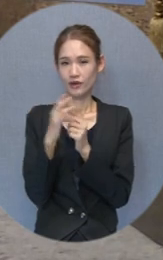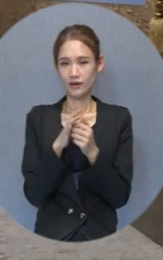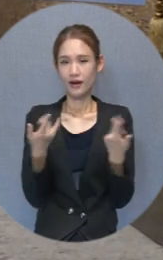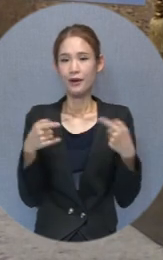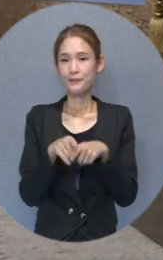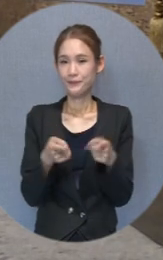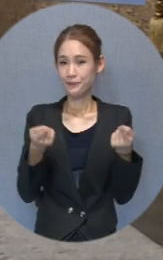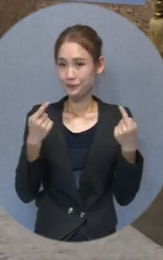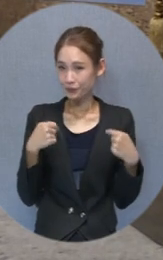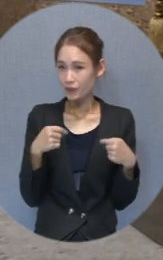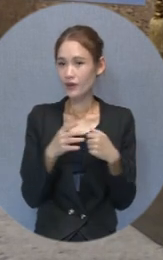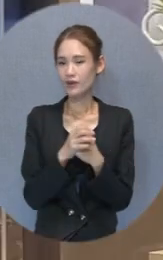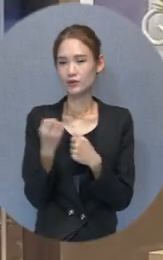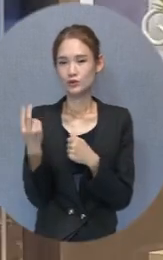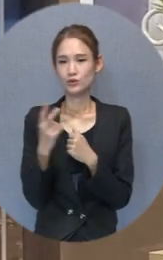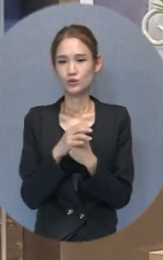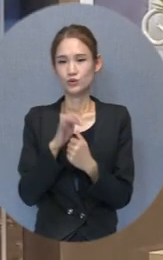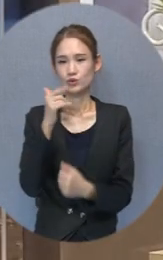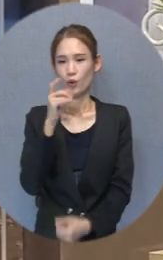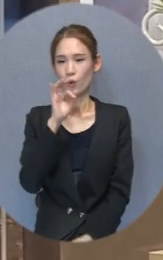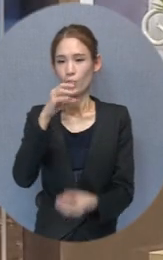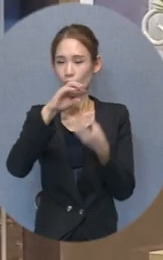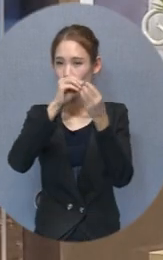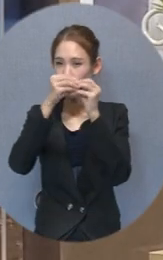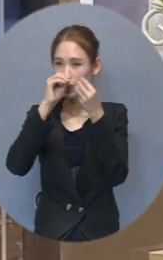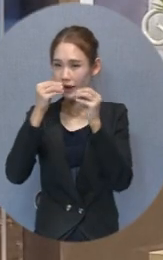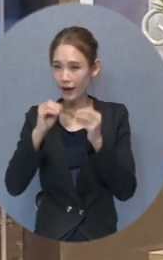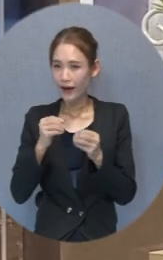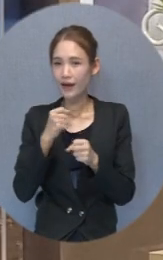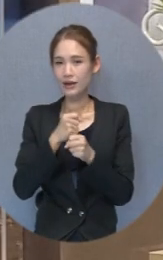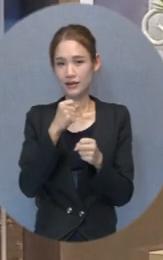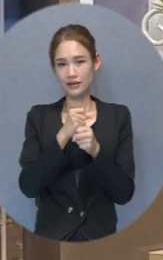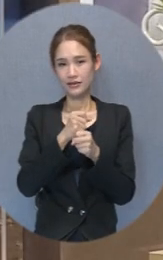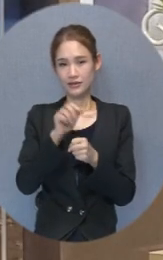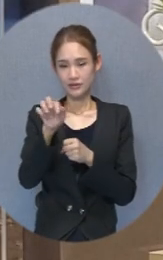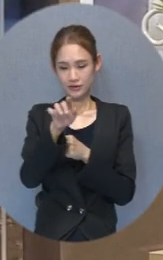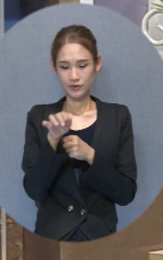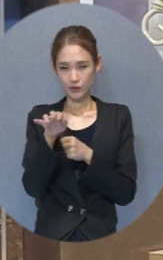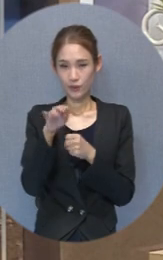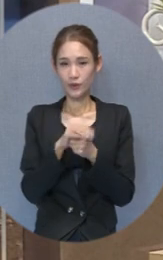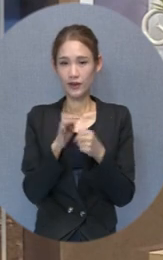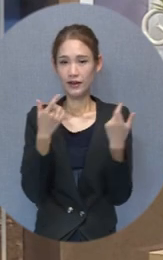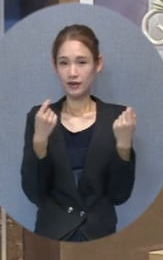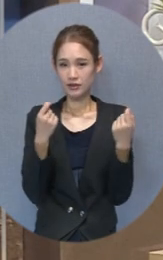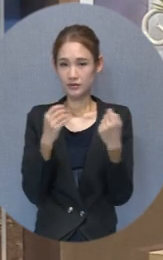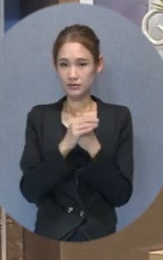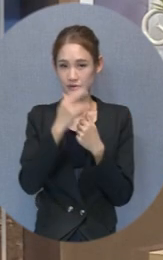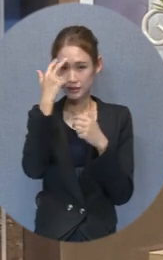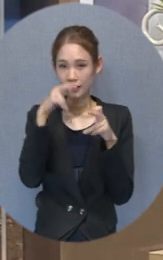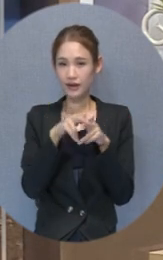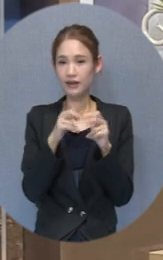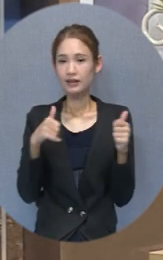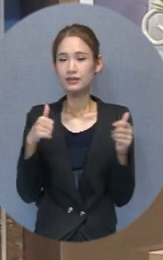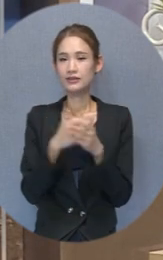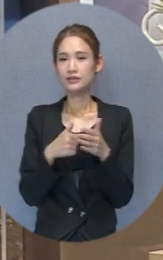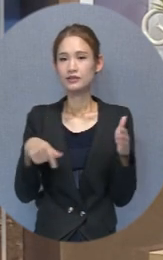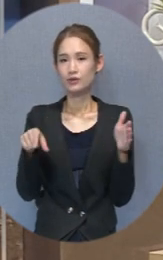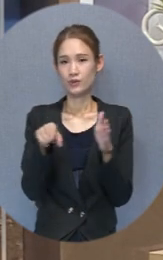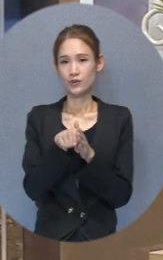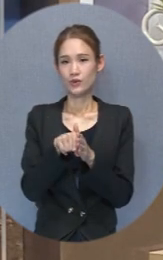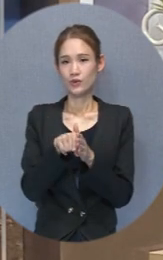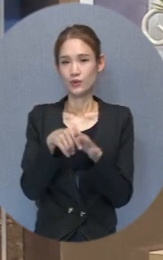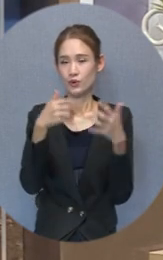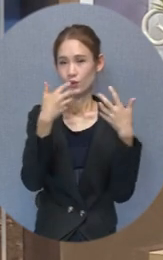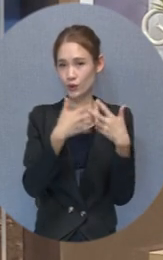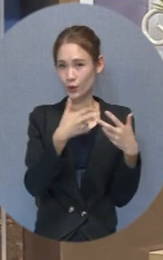함께하는 네네네. 그리고 또 공예를 기반으로 이 점자 촉각체 네. 같은 이런 시각장애 분들을